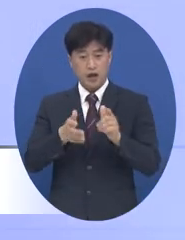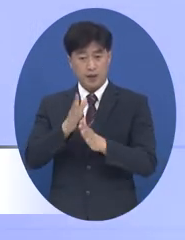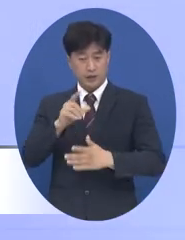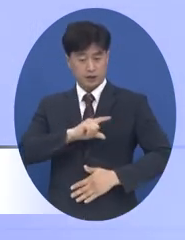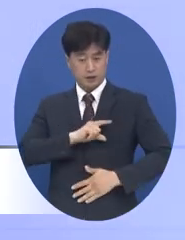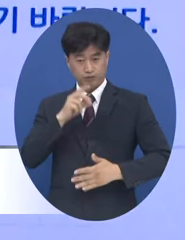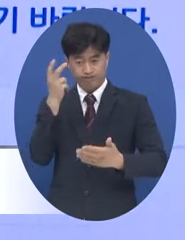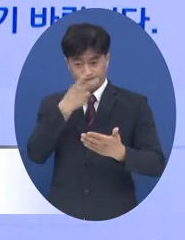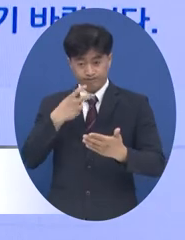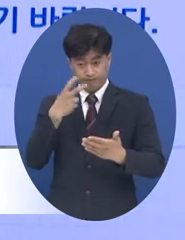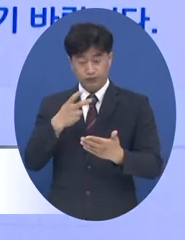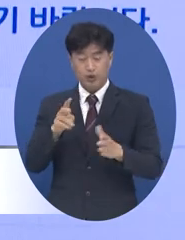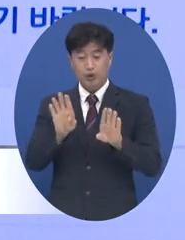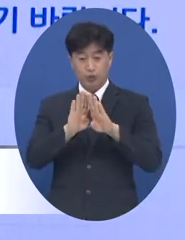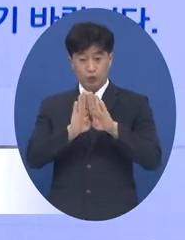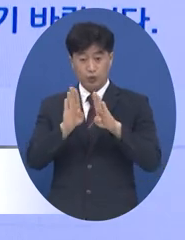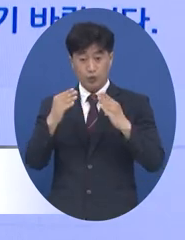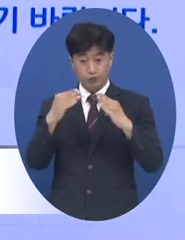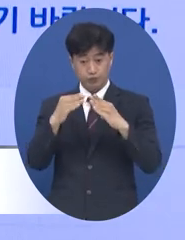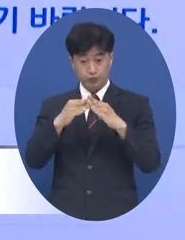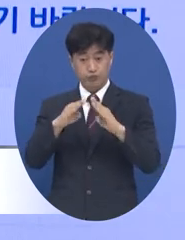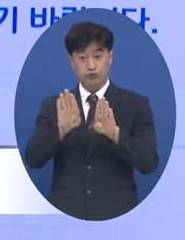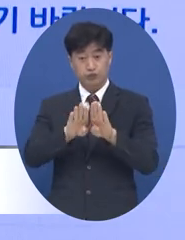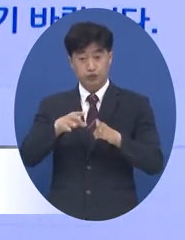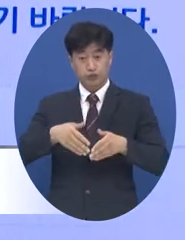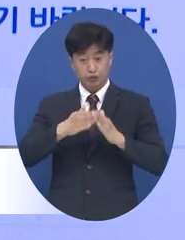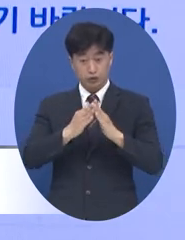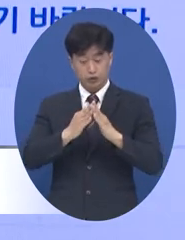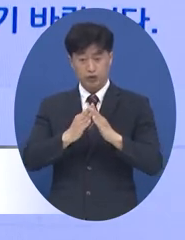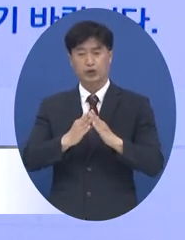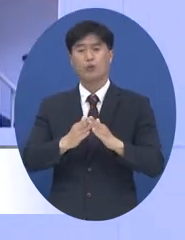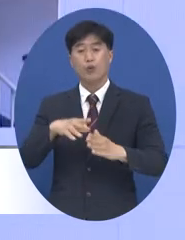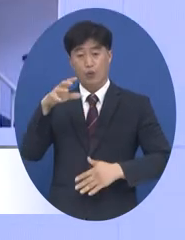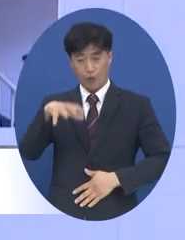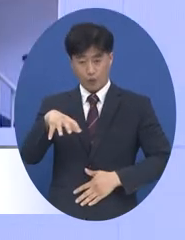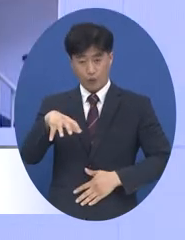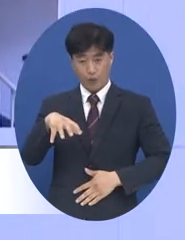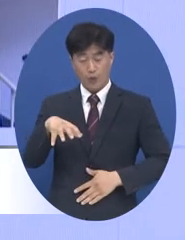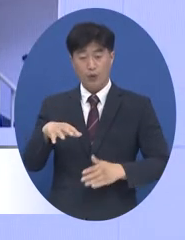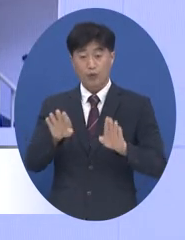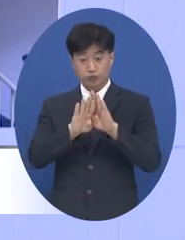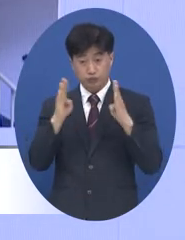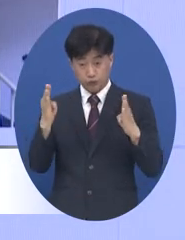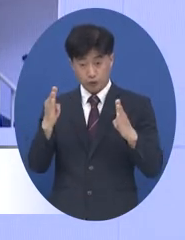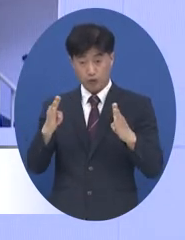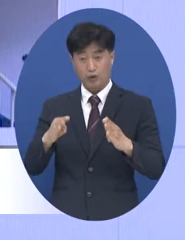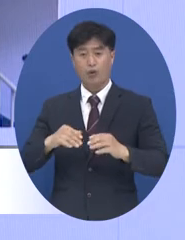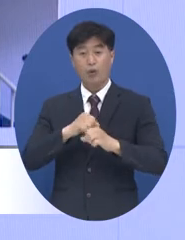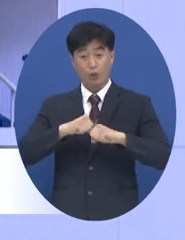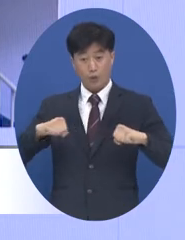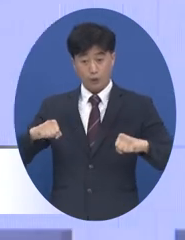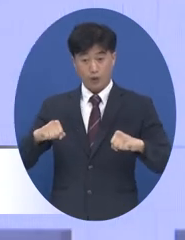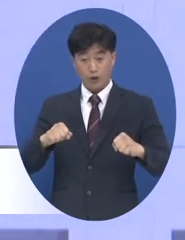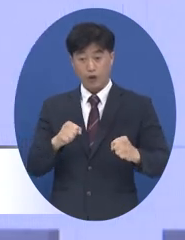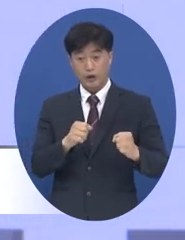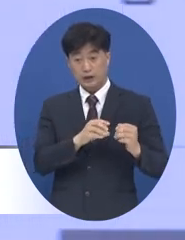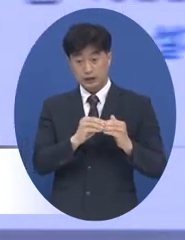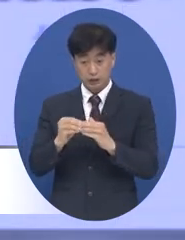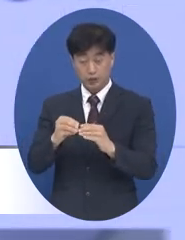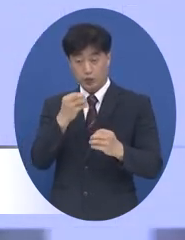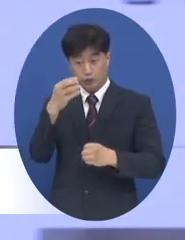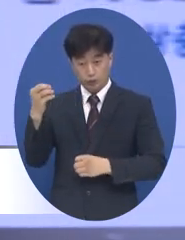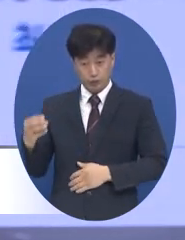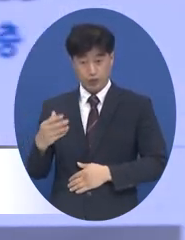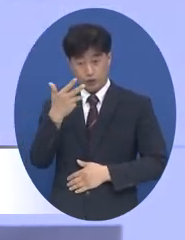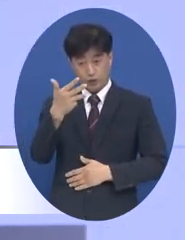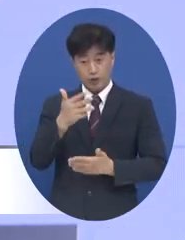옥상 출입문 설치 여부와 위치 개방 상태 옥상달빛 공간 면적 그리고 유도등 설치 여부 등 총